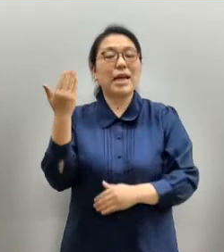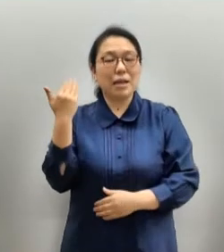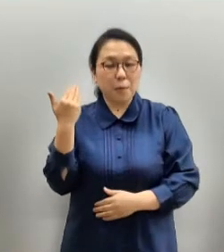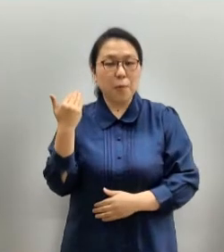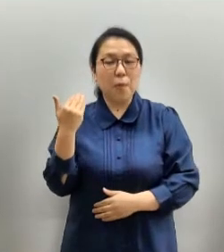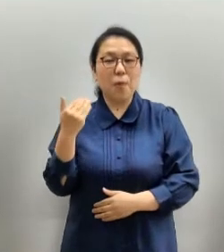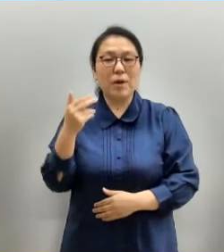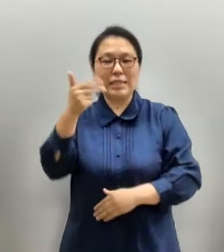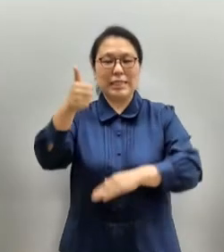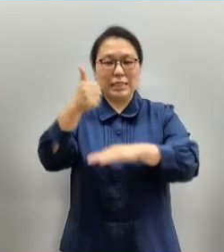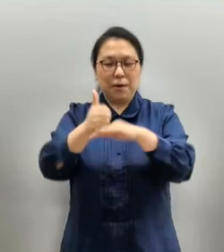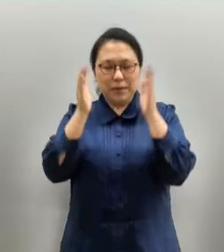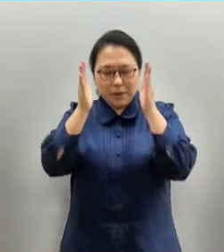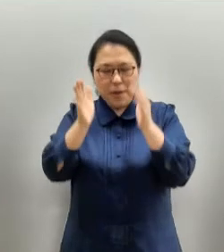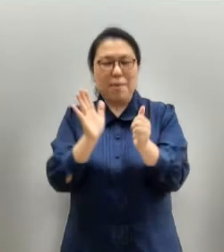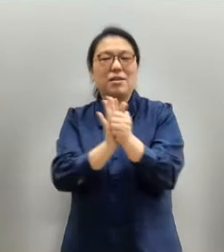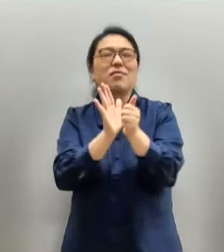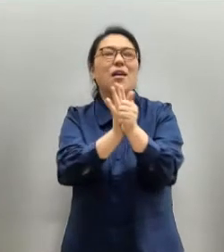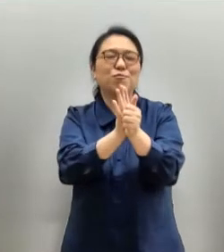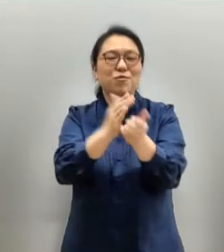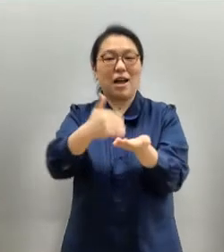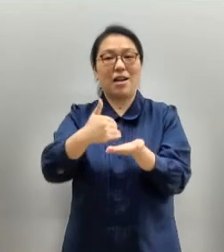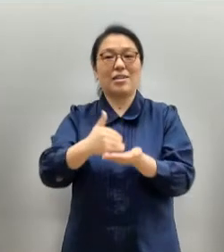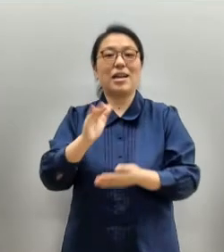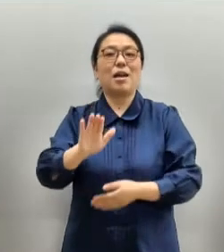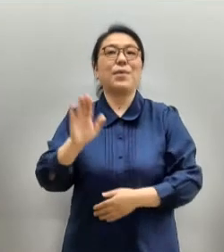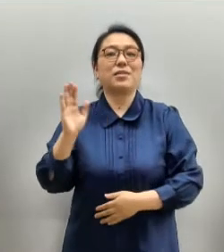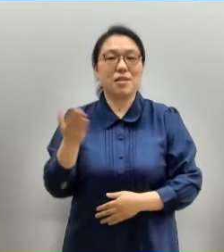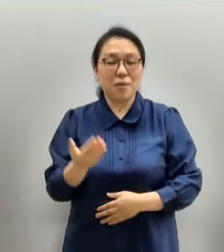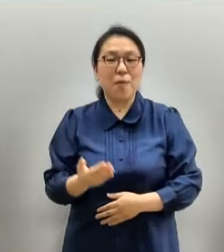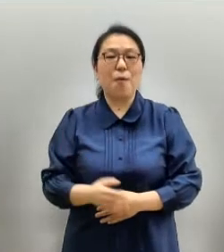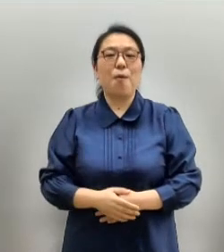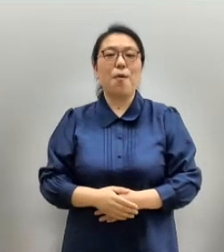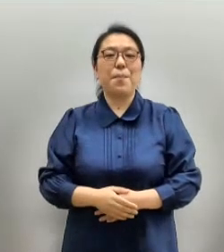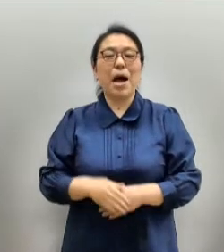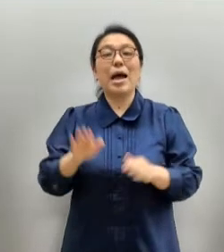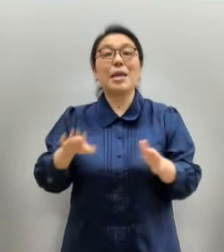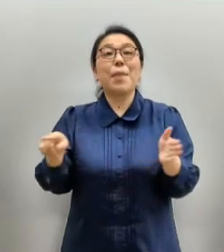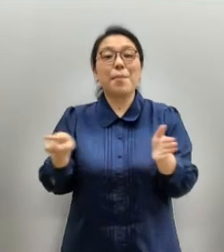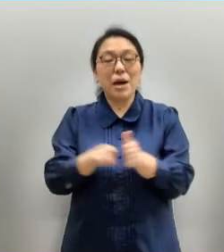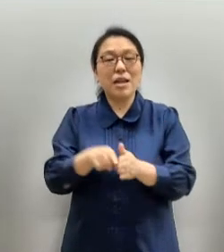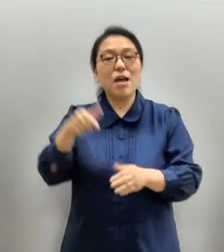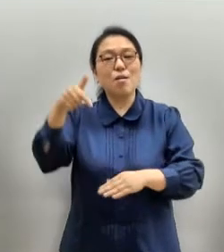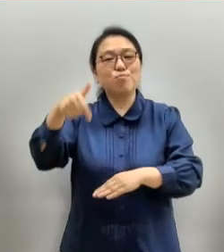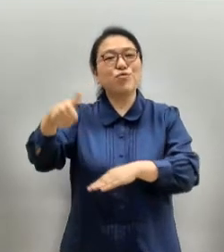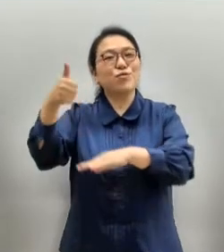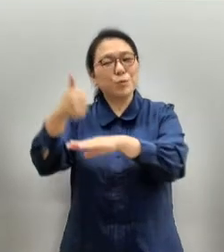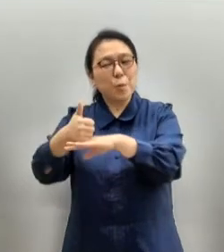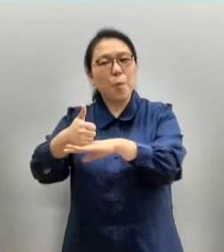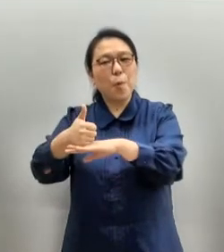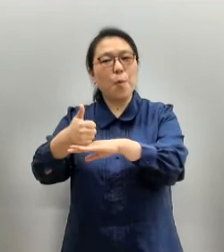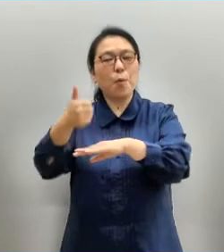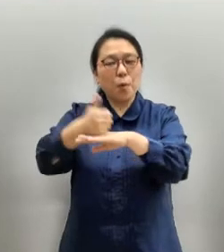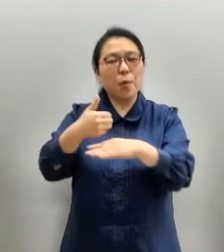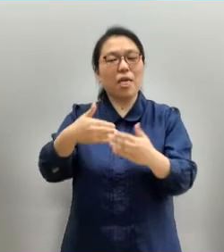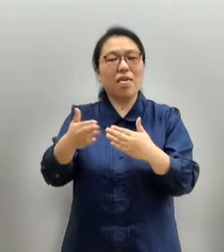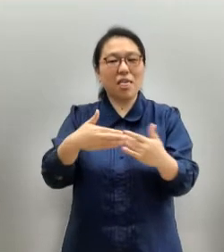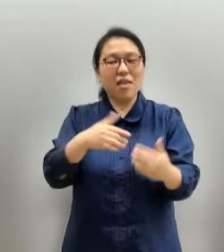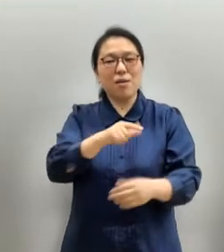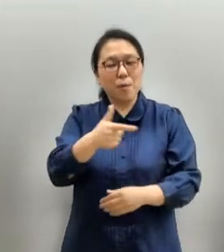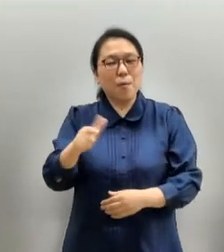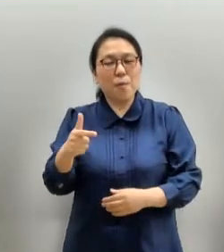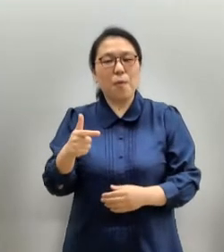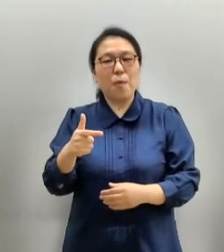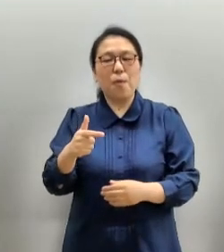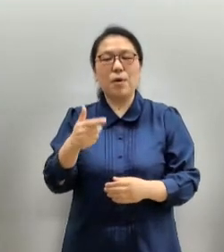支えていくというお話でしたけれども、部長なども歴任されてですね、役所なんか非常に精通され